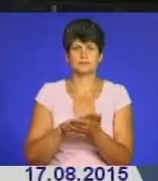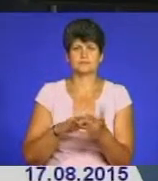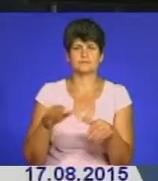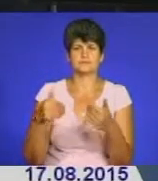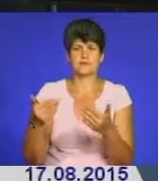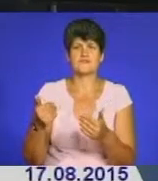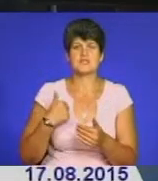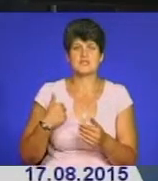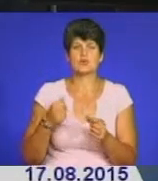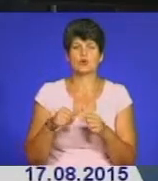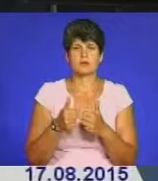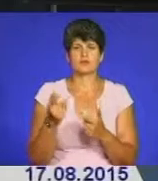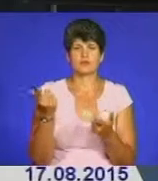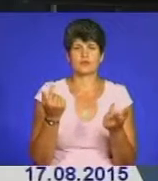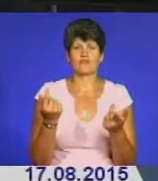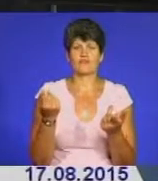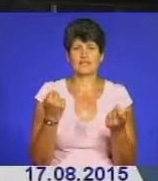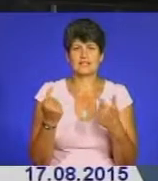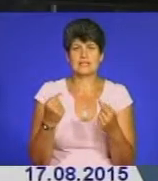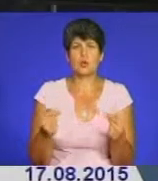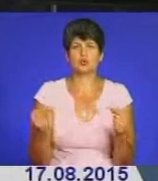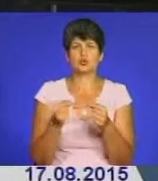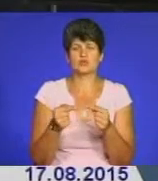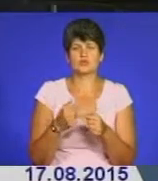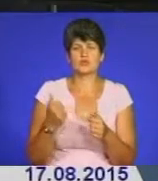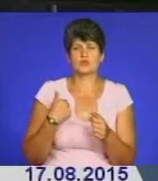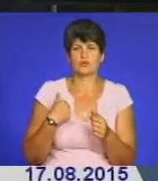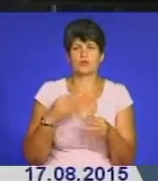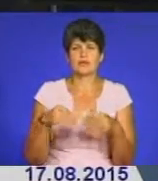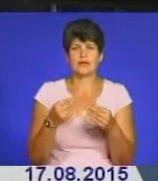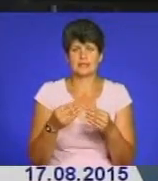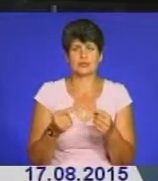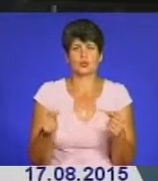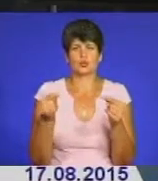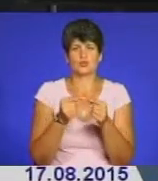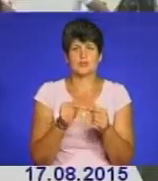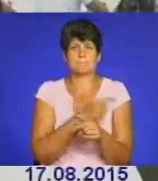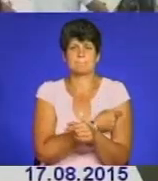У військкомати кликатимуть для уточнення особових даних і проходження медичної комісії.